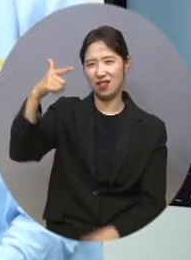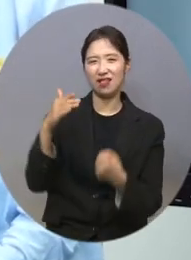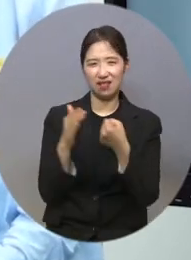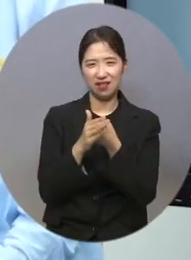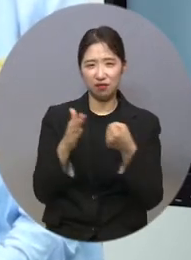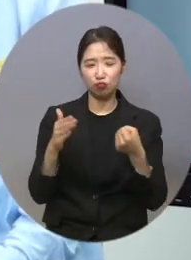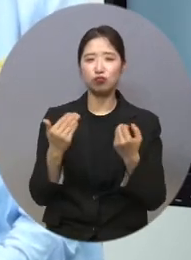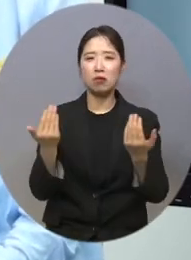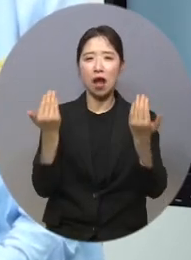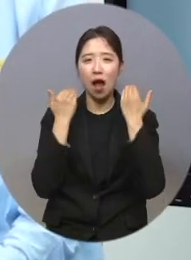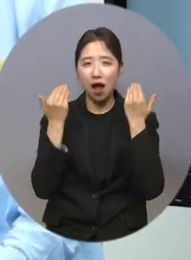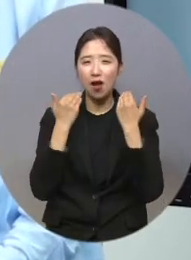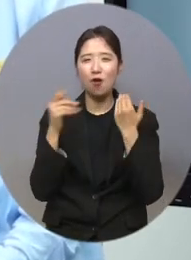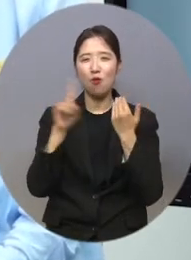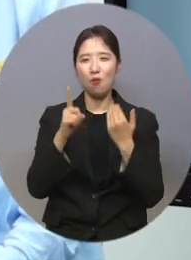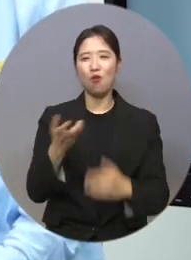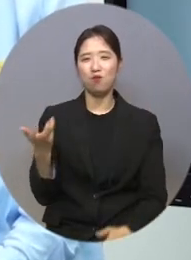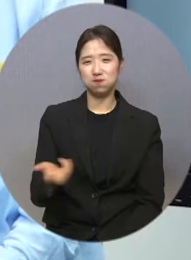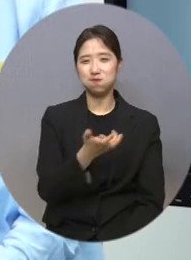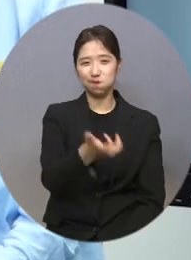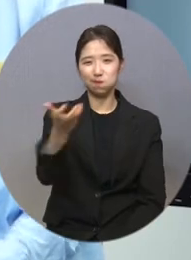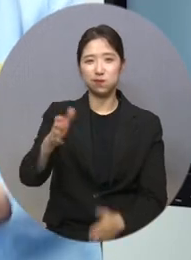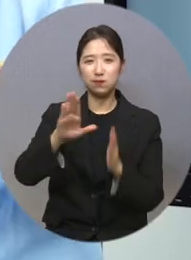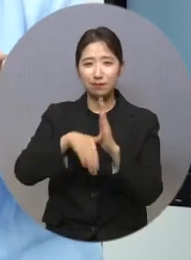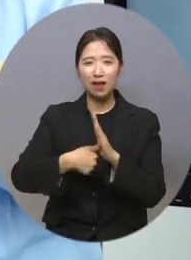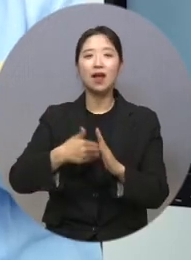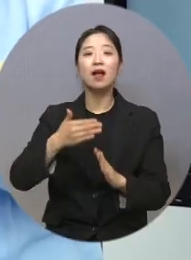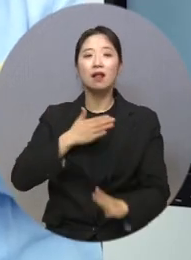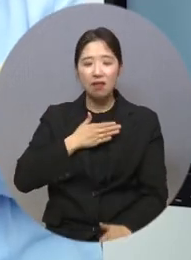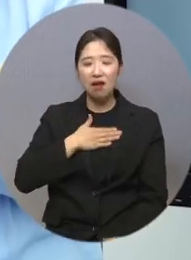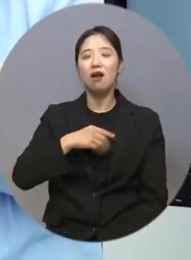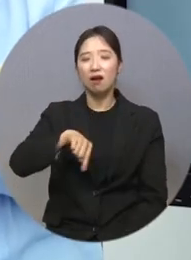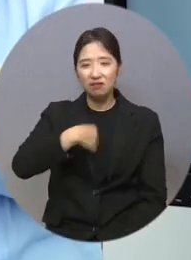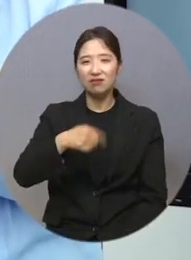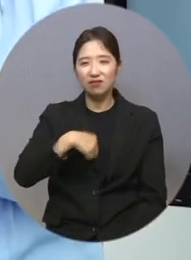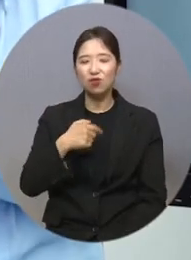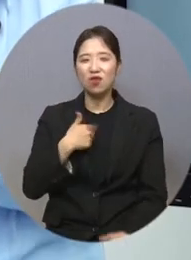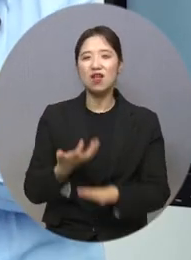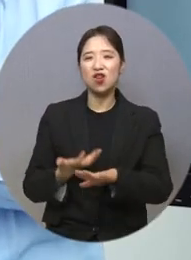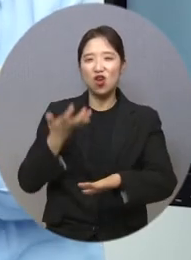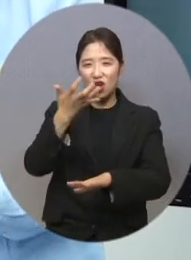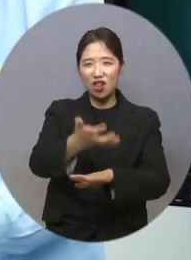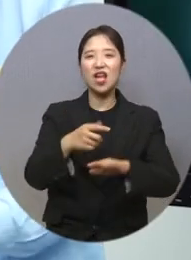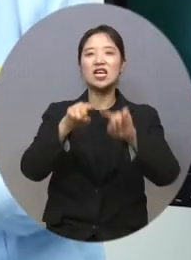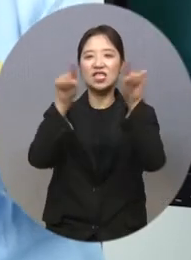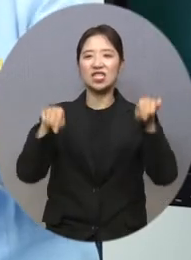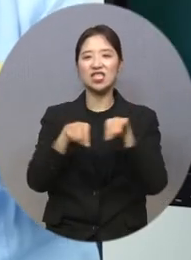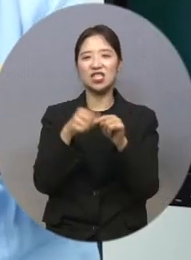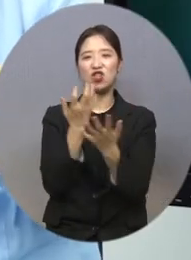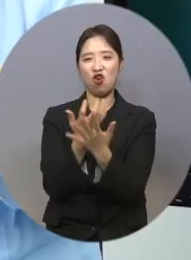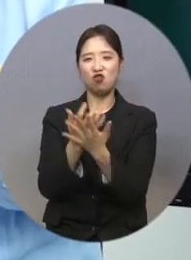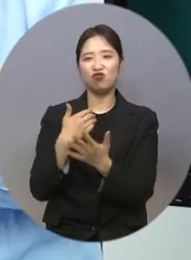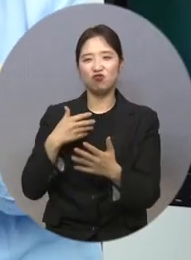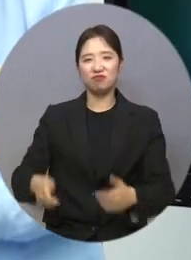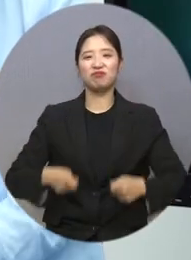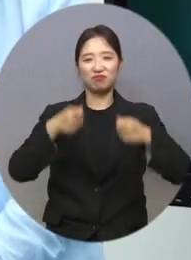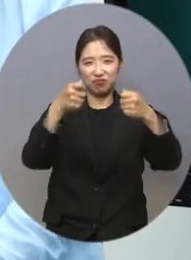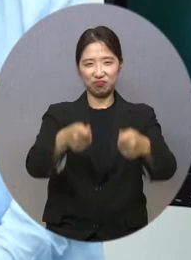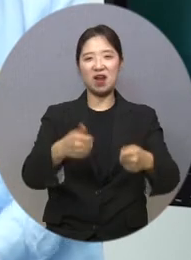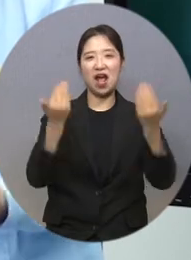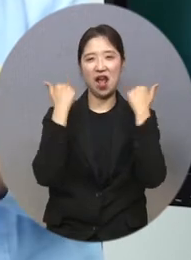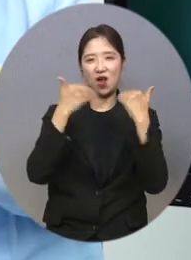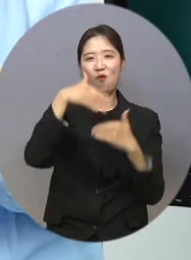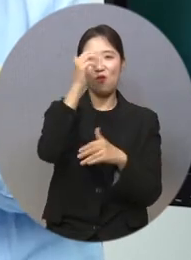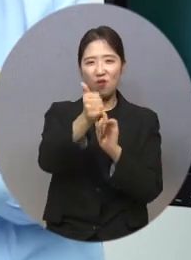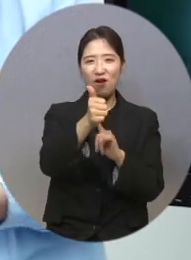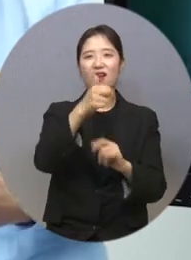그래서 뭐 학교도 전학을 다닐 때 제가 제 전학서를 가지고 다녔어요. 그래서 학교에 가서 교장 선생님을